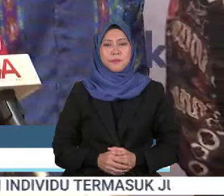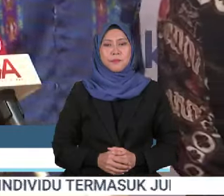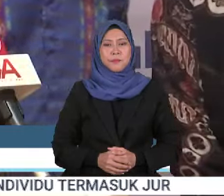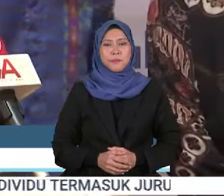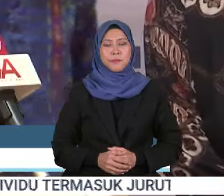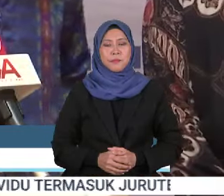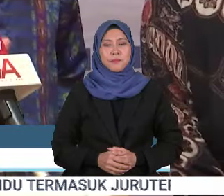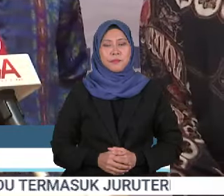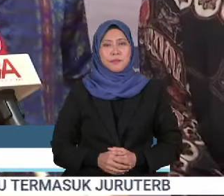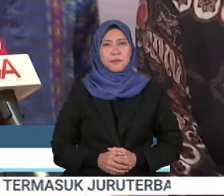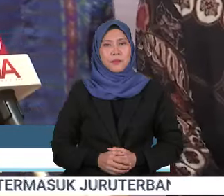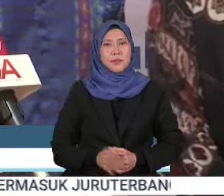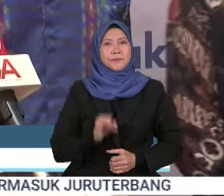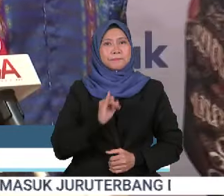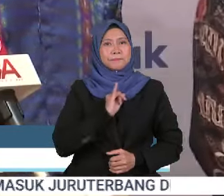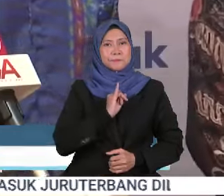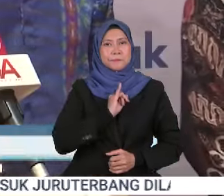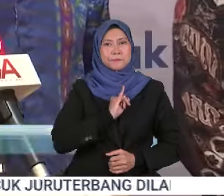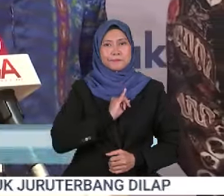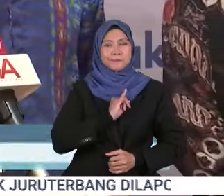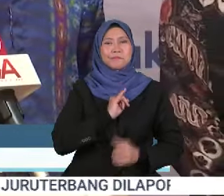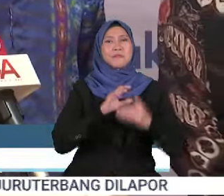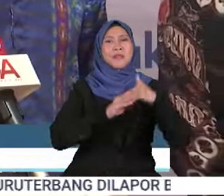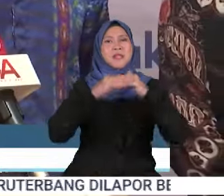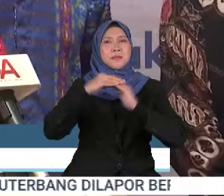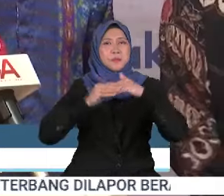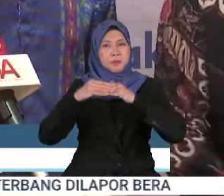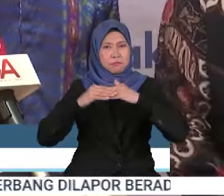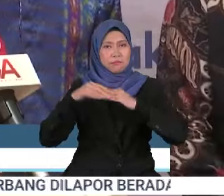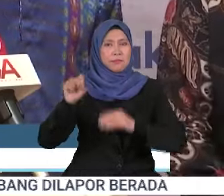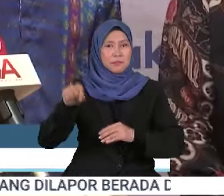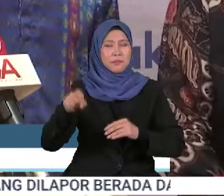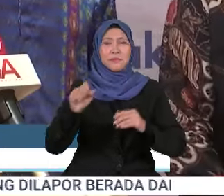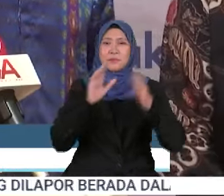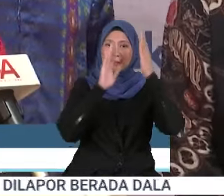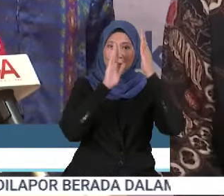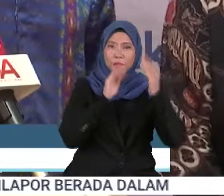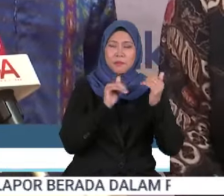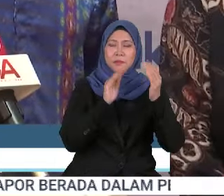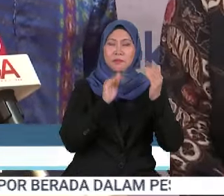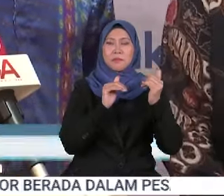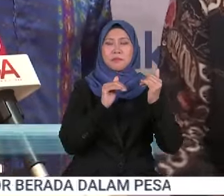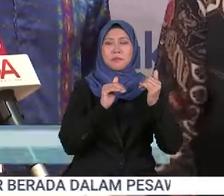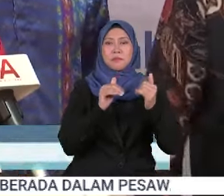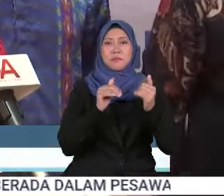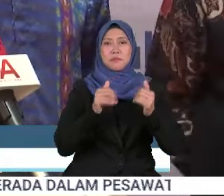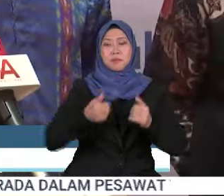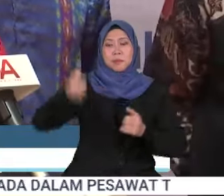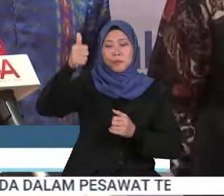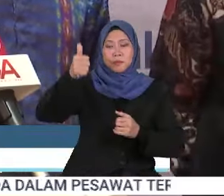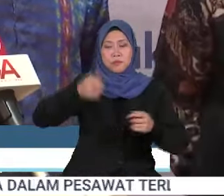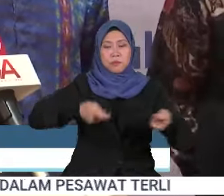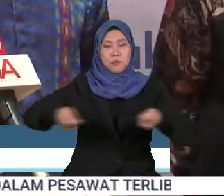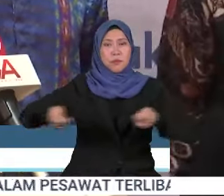Tetapi saya mengambil pendirian yang lebih fleksibel. Kita harap melalui badan kawal sedia kita,